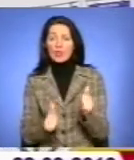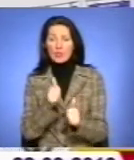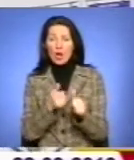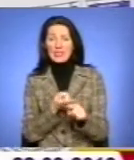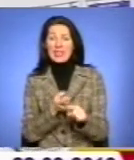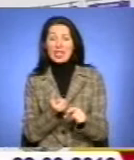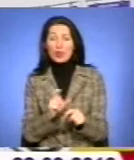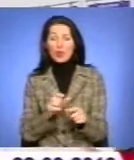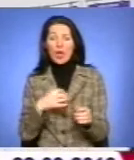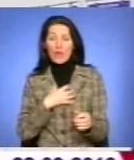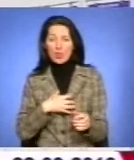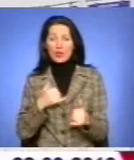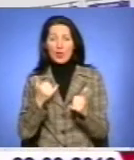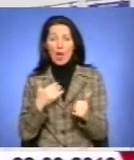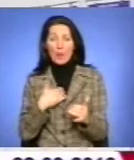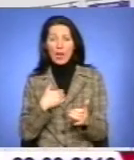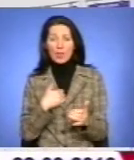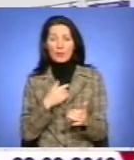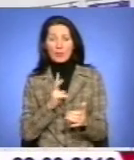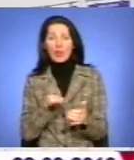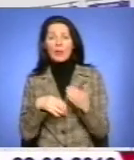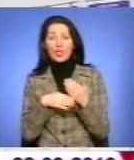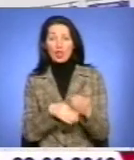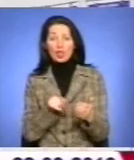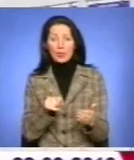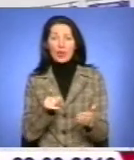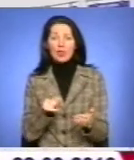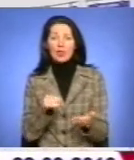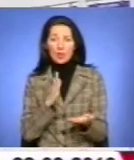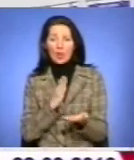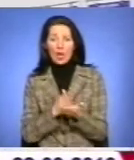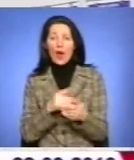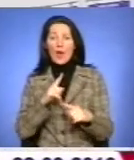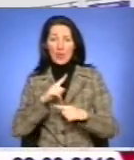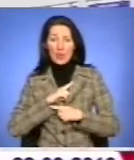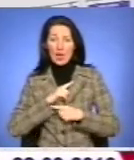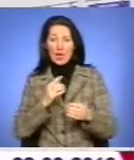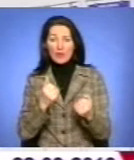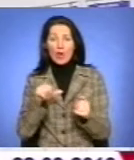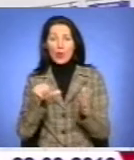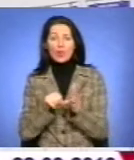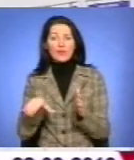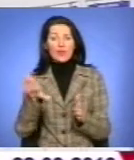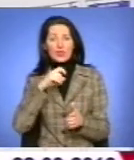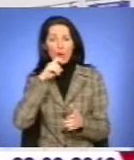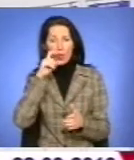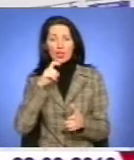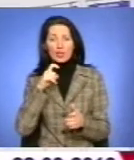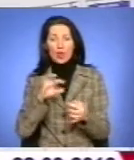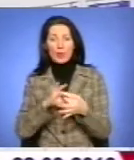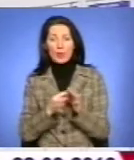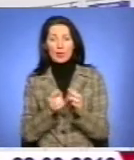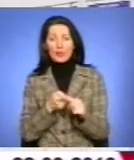дуже важливо насправді для мене. Яким чином ти вийшов в фінал і взяв участь у всеукраїнському. Цього року мені пощастило